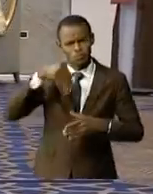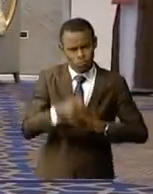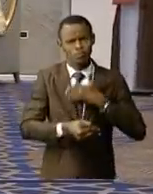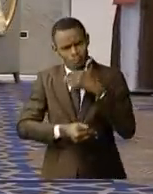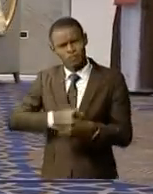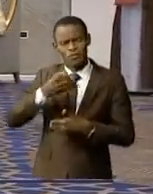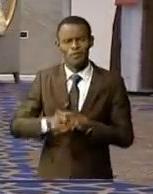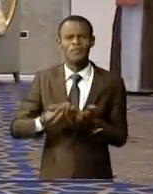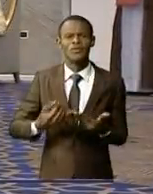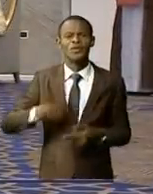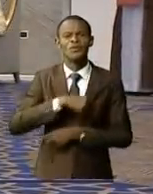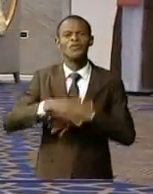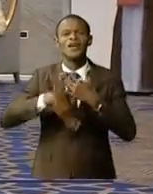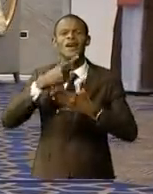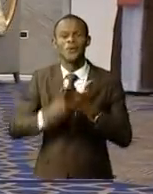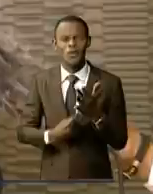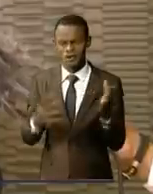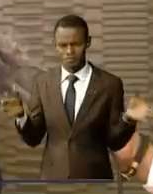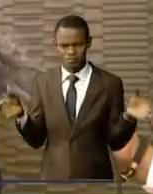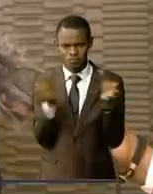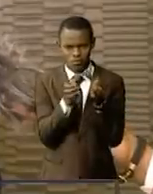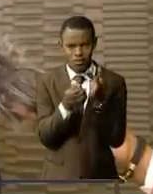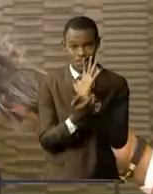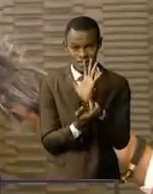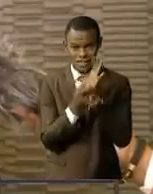nos techniciens, que ce soit la